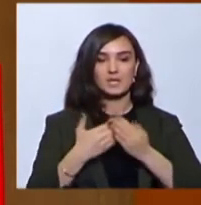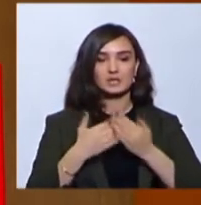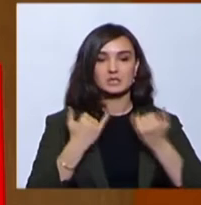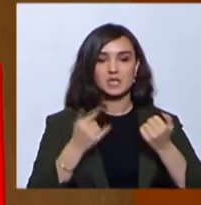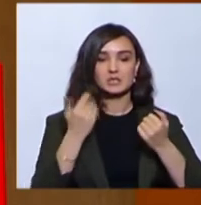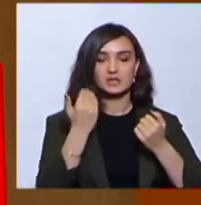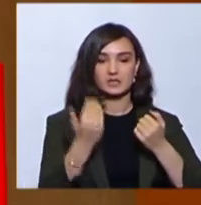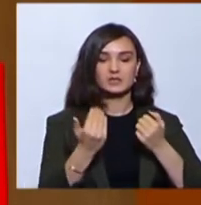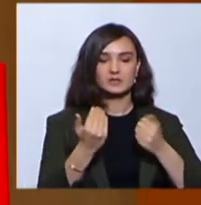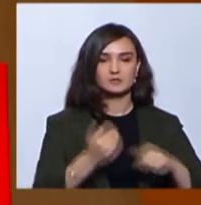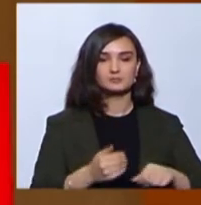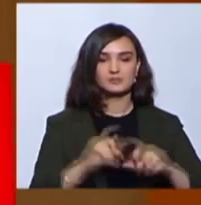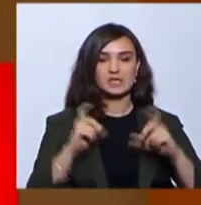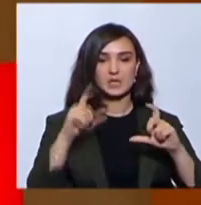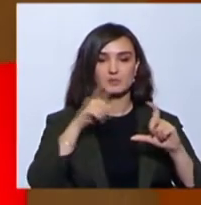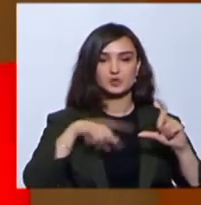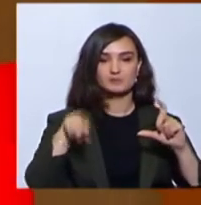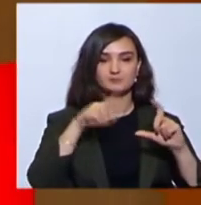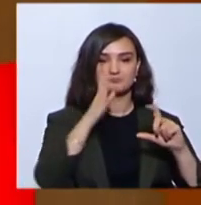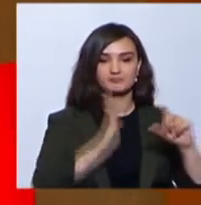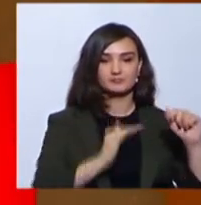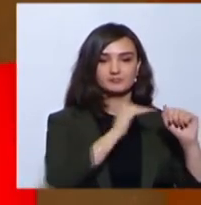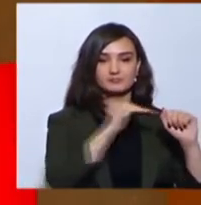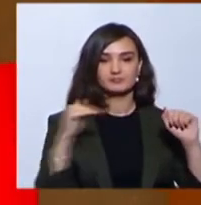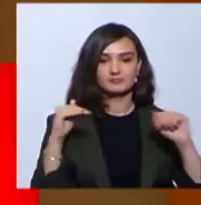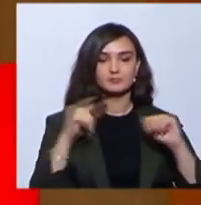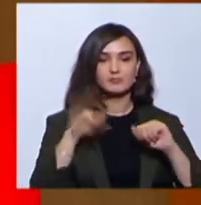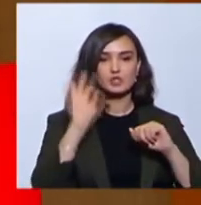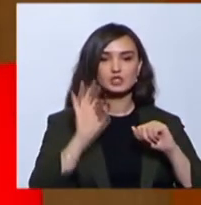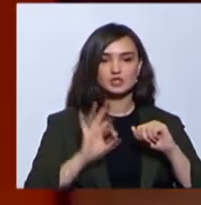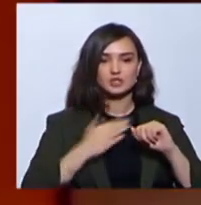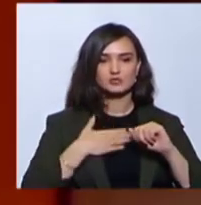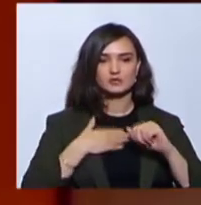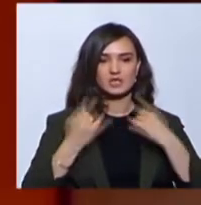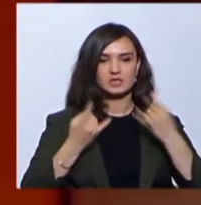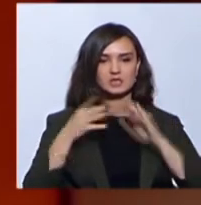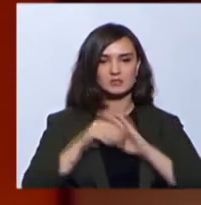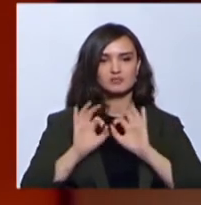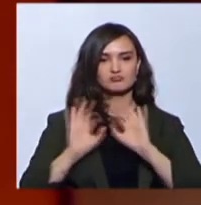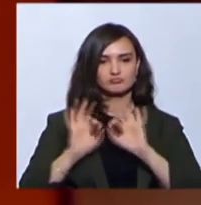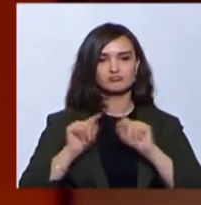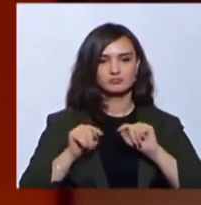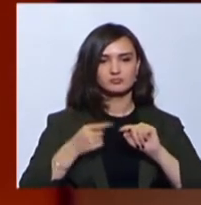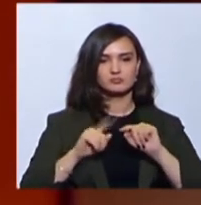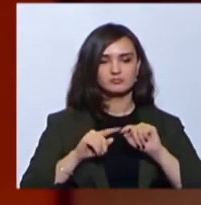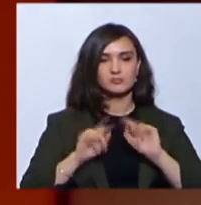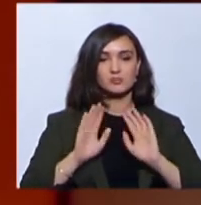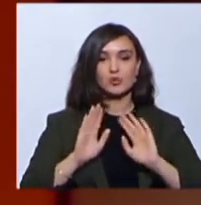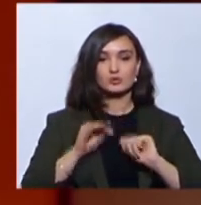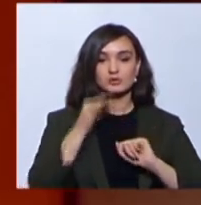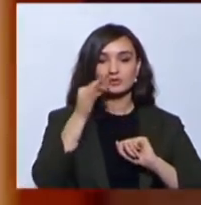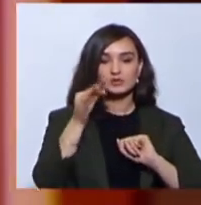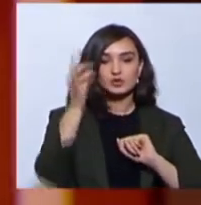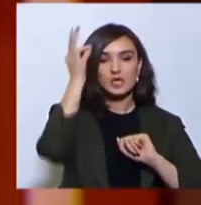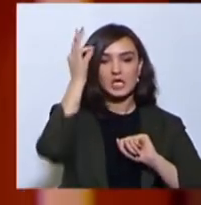ახლა თქვენთვის თეფშის სახით არის წარმოდგენილი, ხშირად არის ხოლმე ჩვენს გადაცემაში და მხოლოდ და მხოლოდ